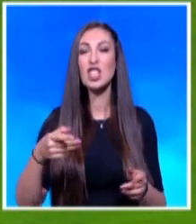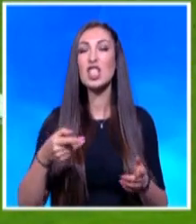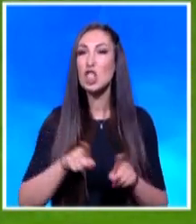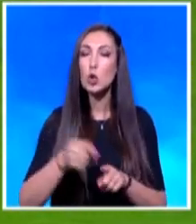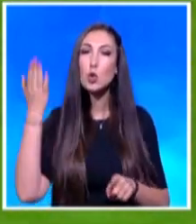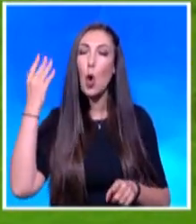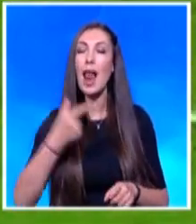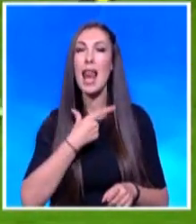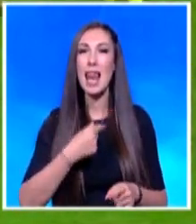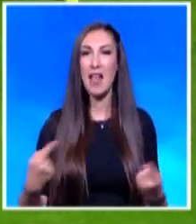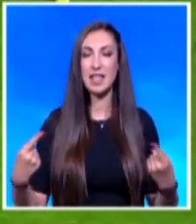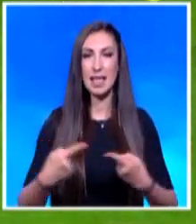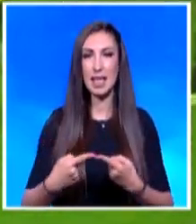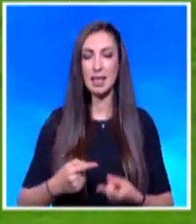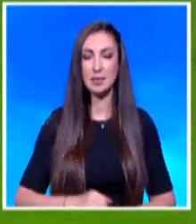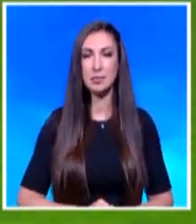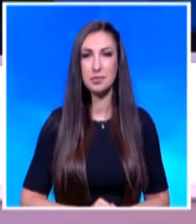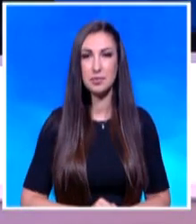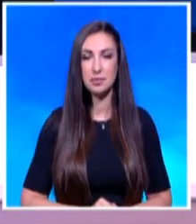Левски.